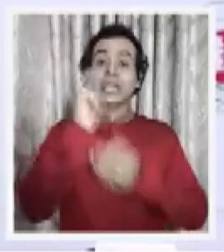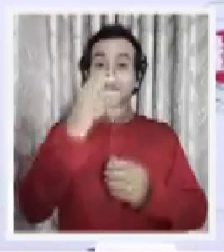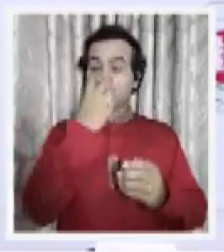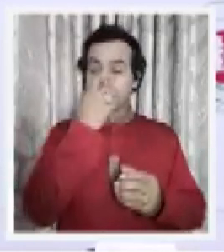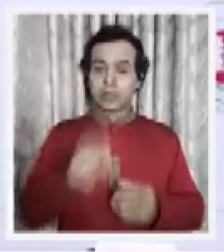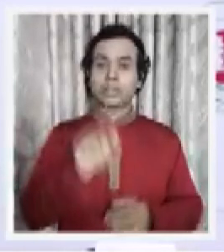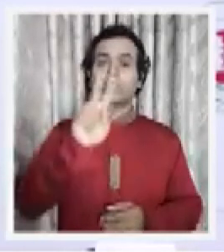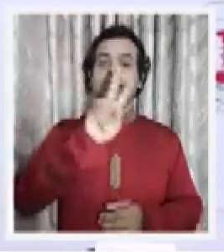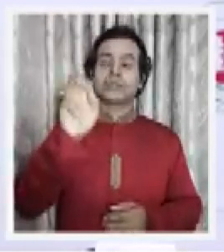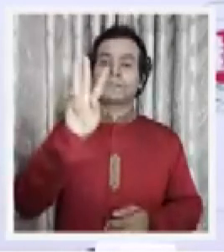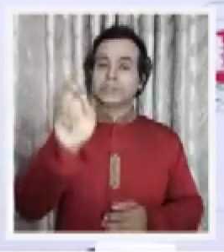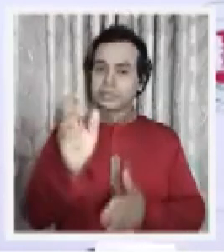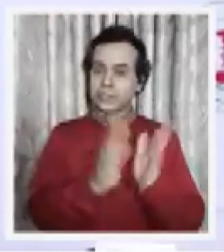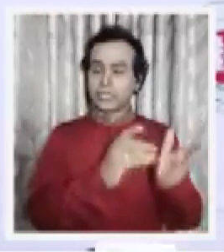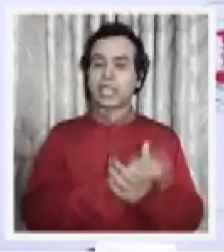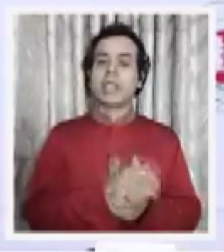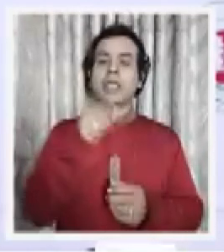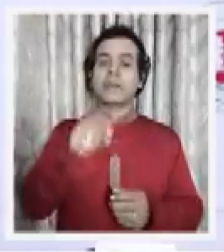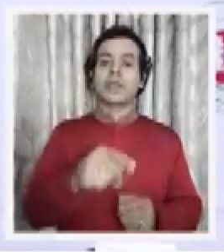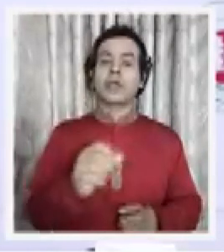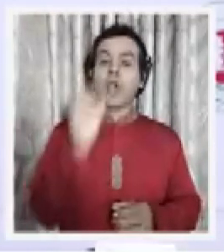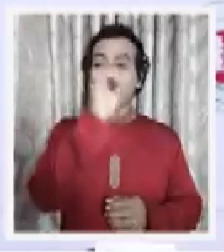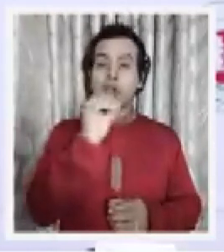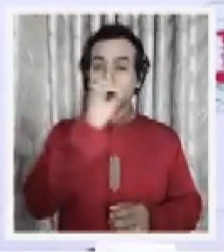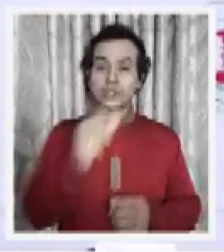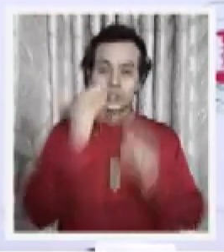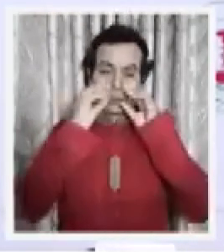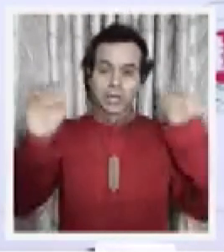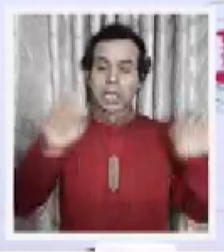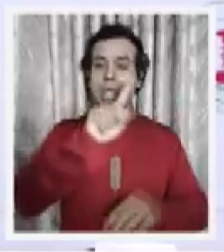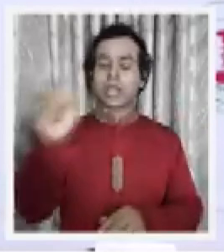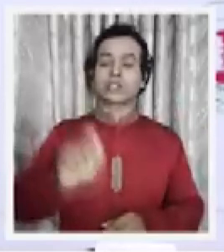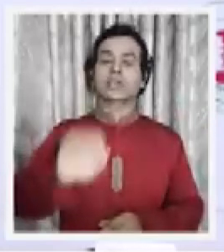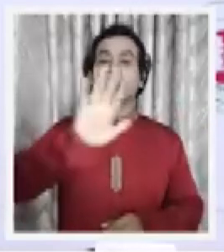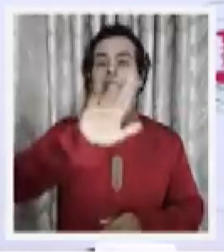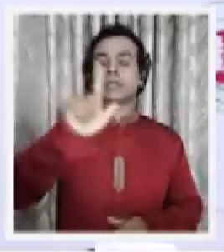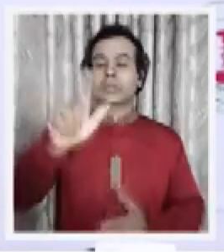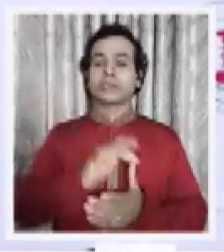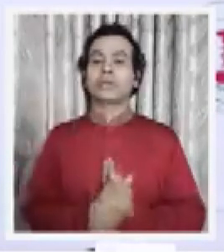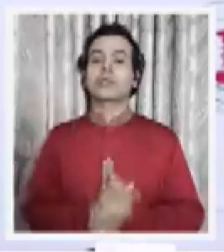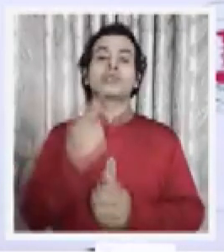সংখ্যা 320টি এবং অক্সিজেন কনসেন্ট্রেটরের সংখ্যা 157টি।